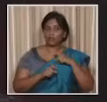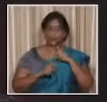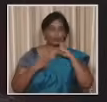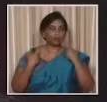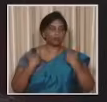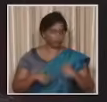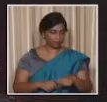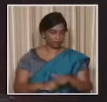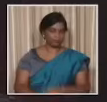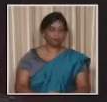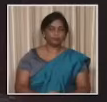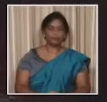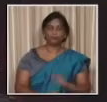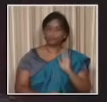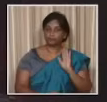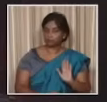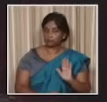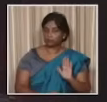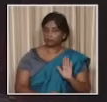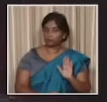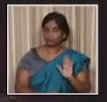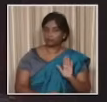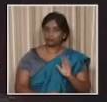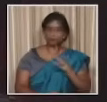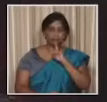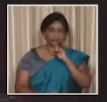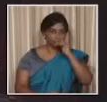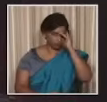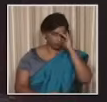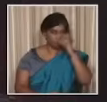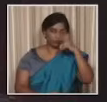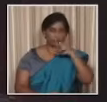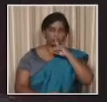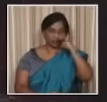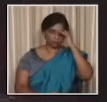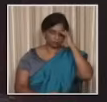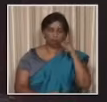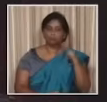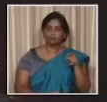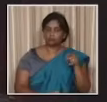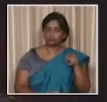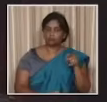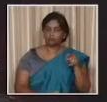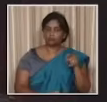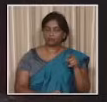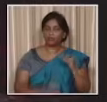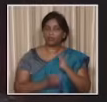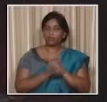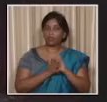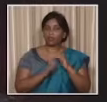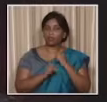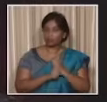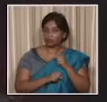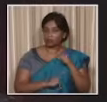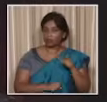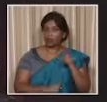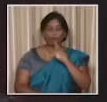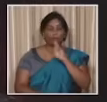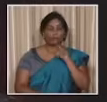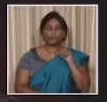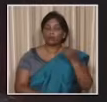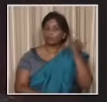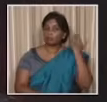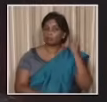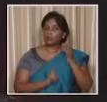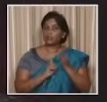නීතිඥ හැබැයි ගරු කතානායකතුමනි නියෝජ්‍ය කතානායකතුමනි හරිගුප්ත රෝහණදීර කියන්නේ